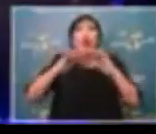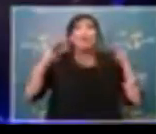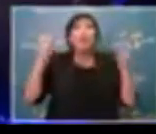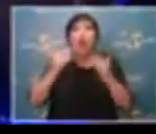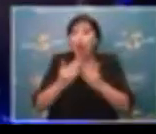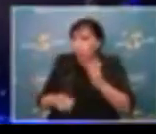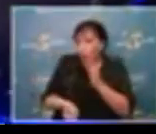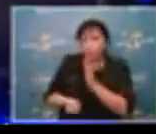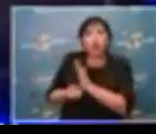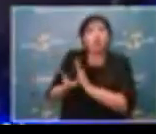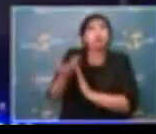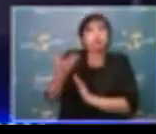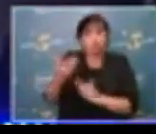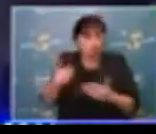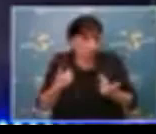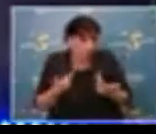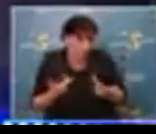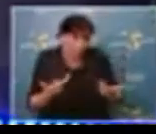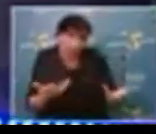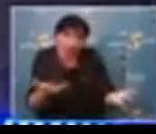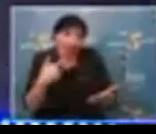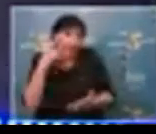Me ne porto migliaia di cose così.